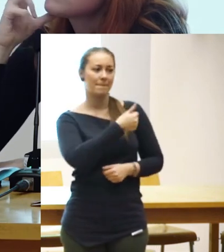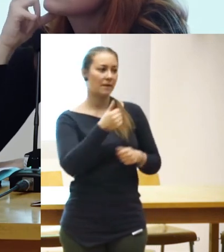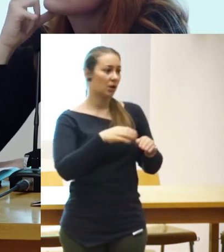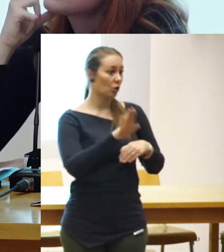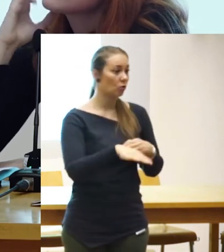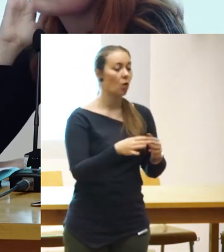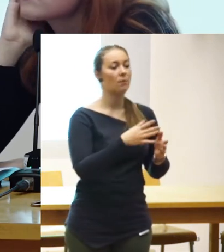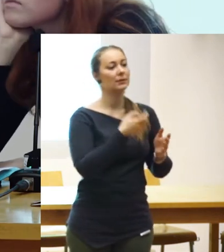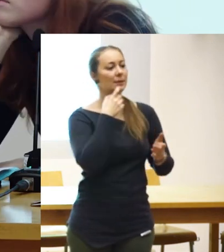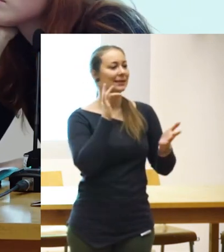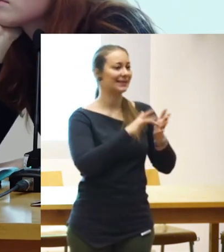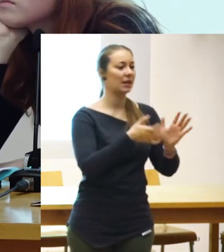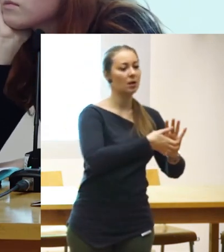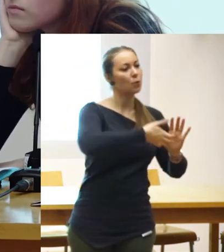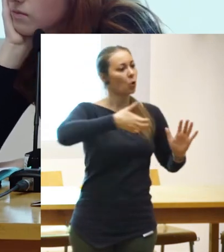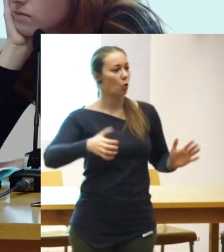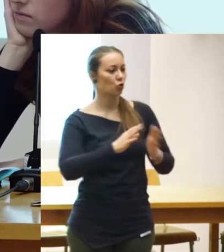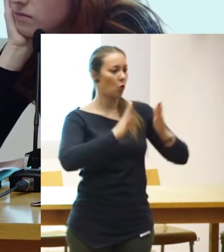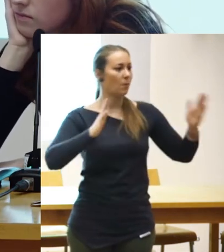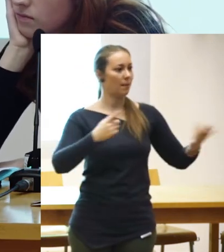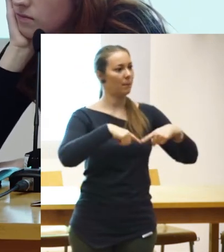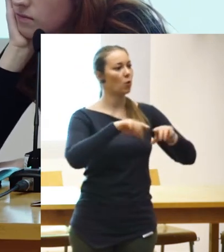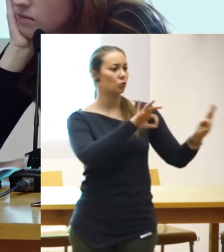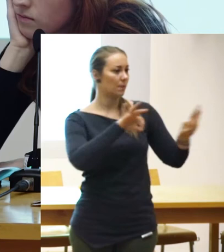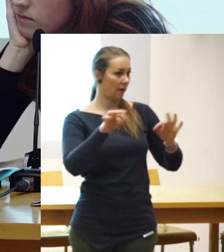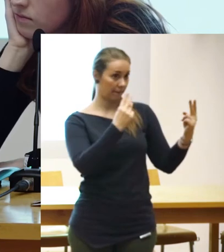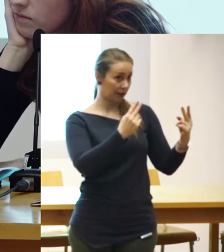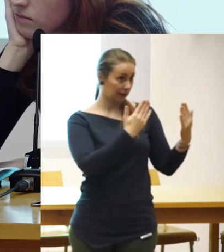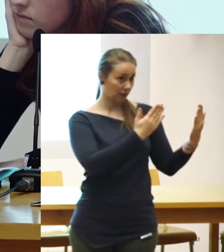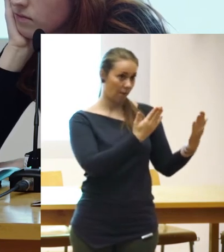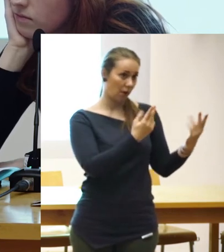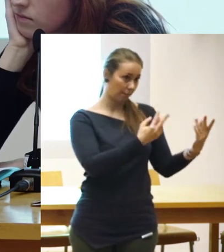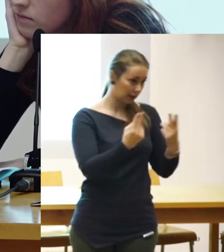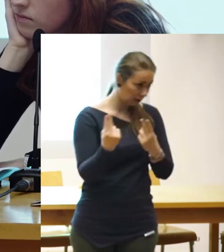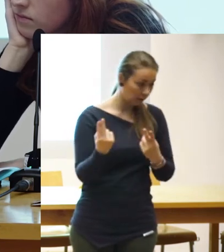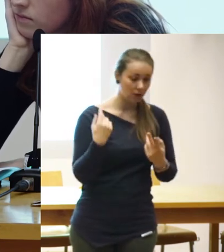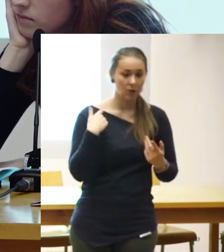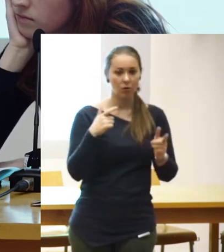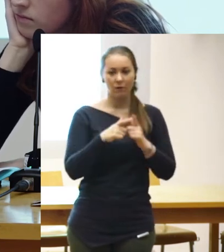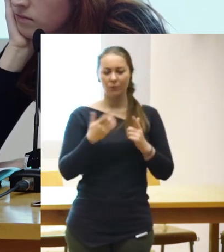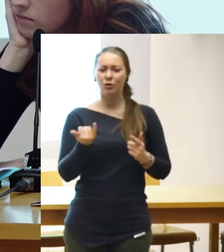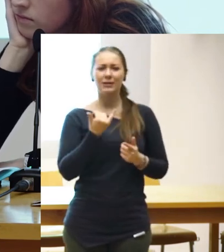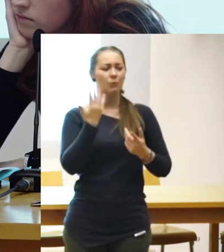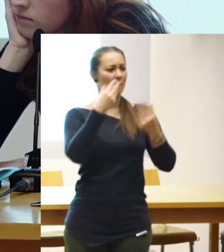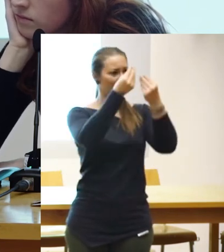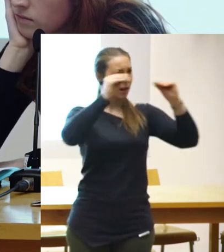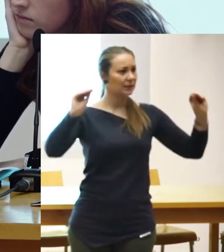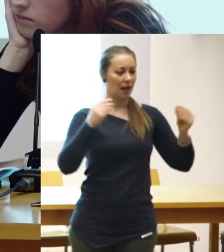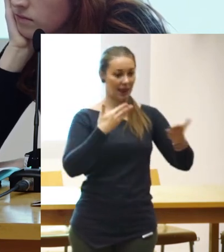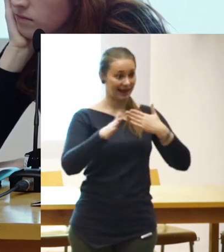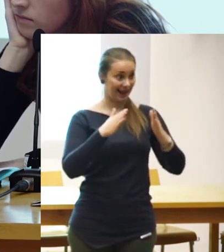dobu příprav na výstavu, kdy jsme začali už vyhlašovat v lednu finalisty